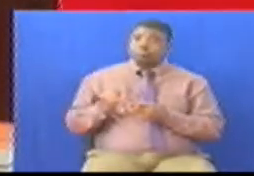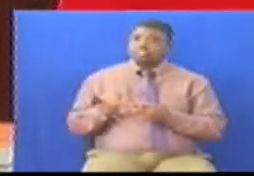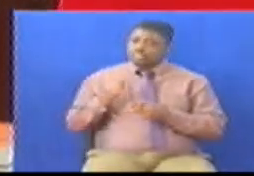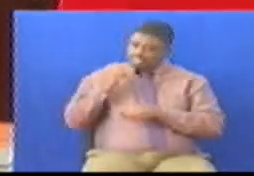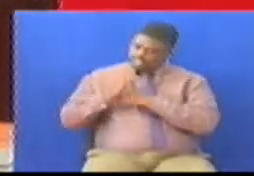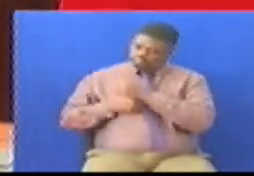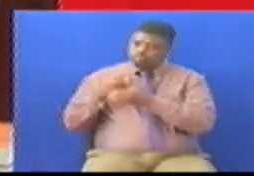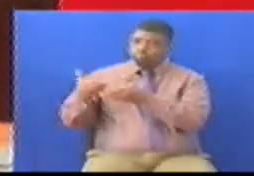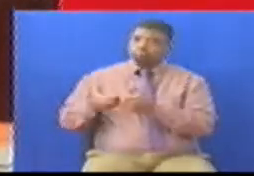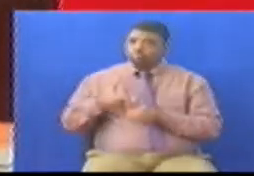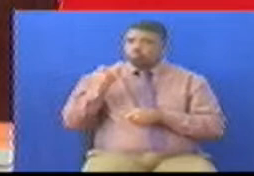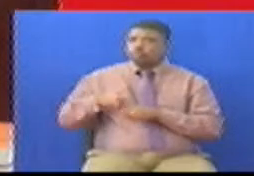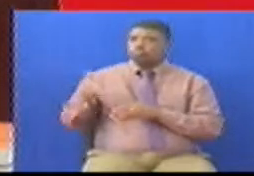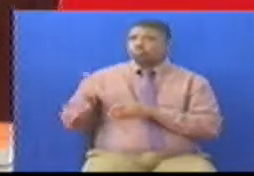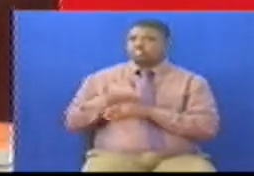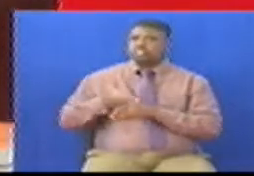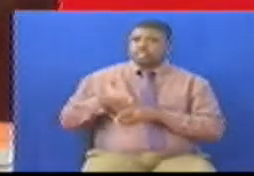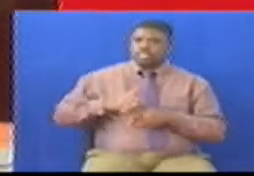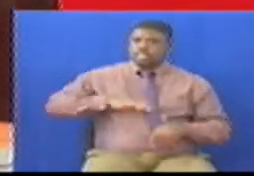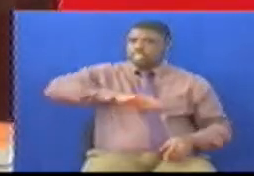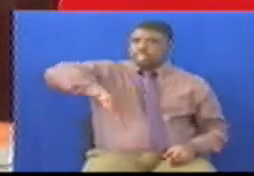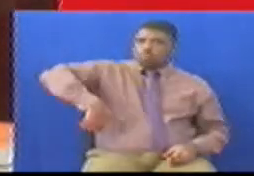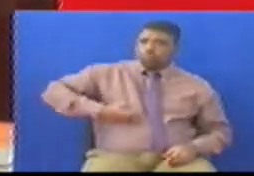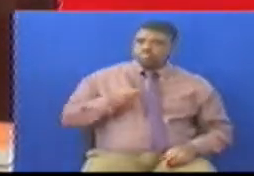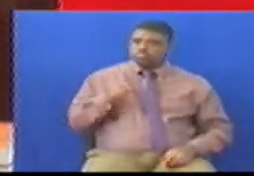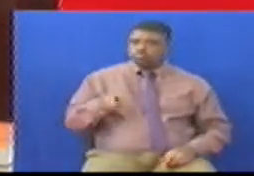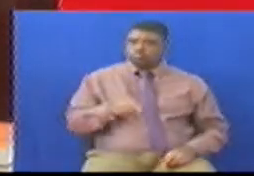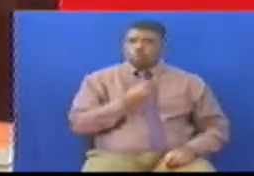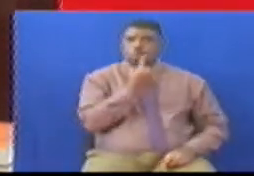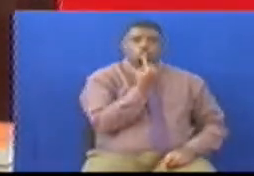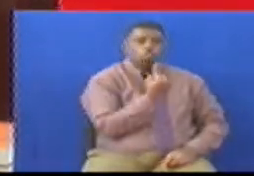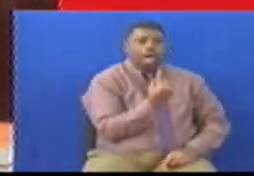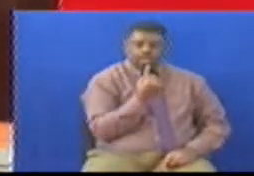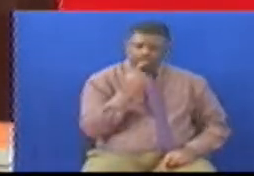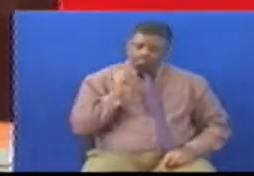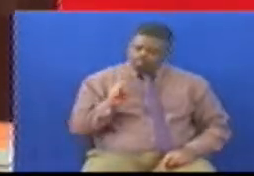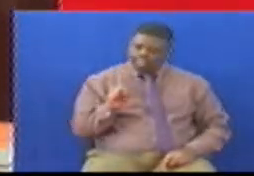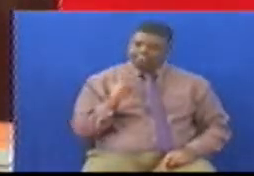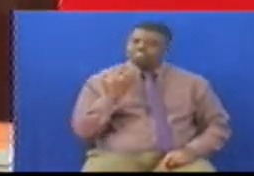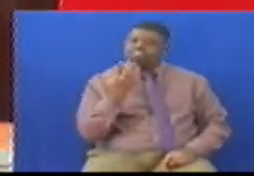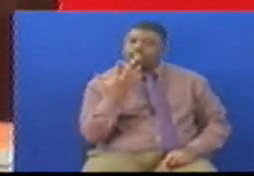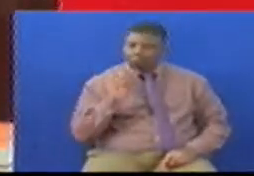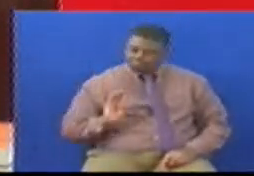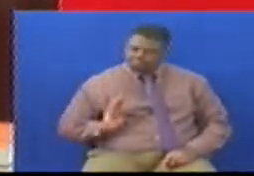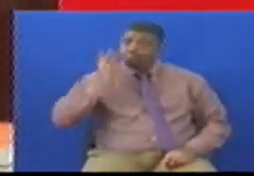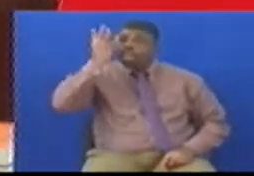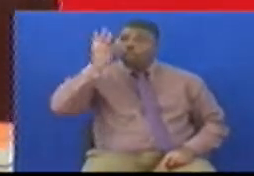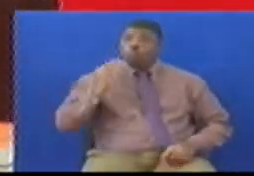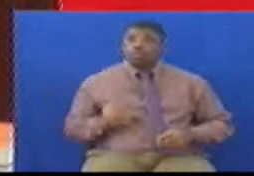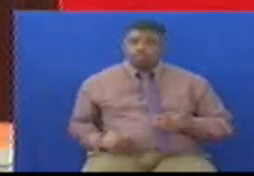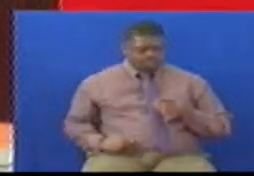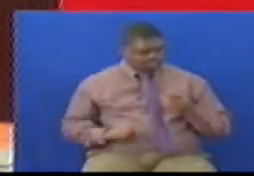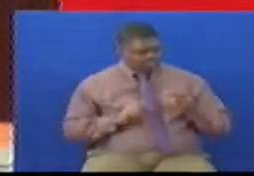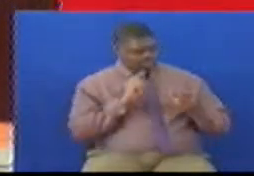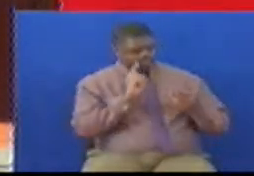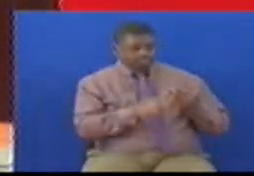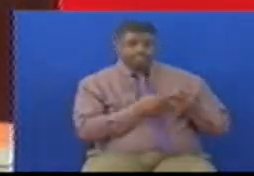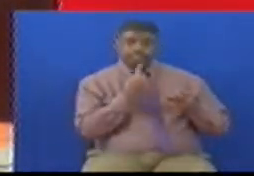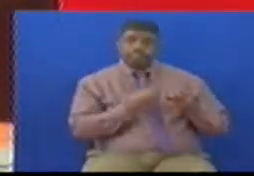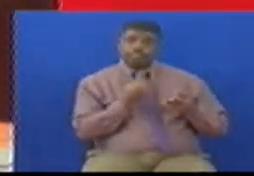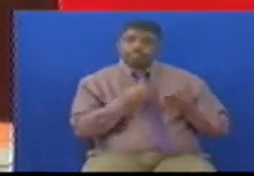kwa wale wote waliohusika na ubadhirifu huu wa shilingi 1.5 billion. Jengine mheshimiwa ni swala zima